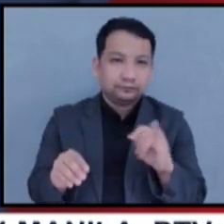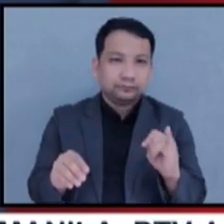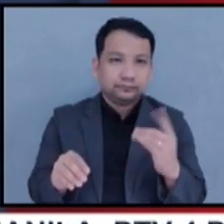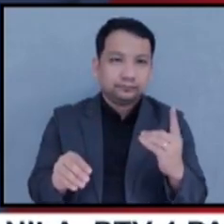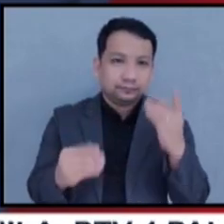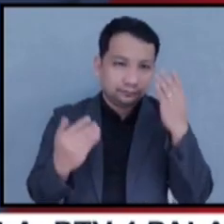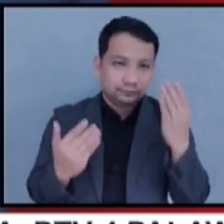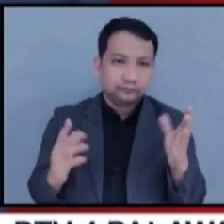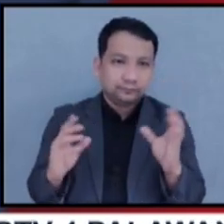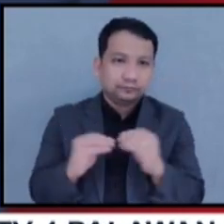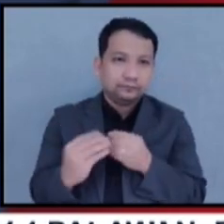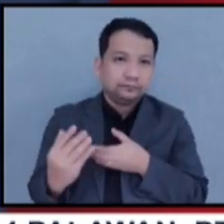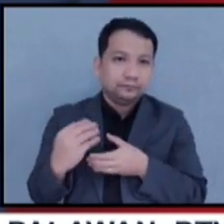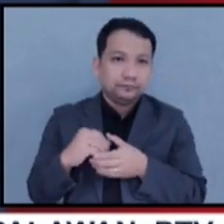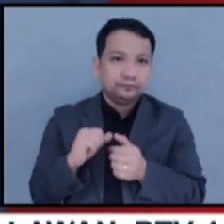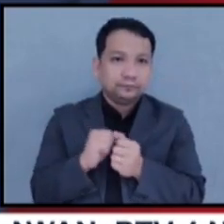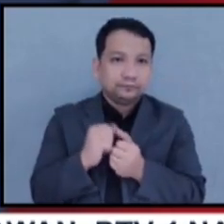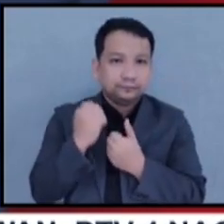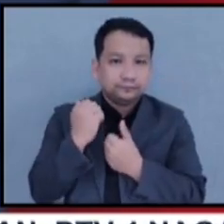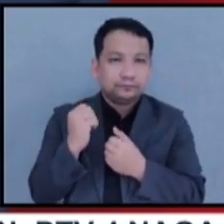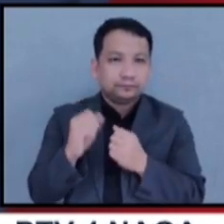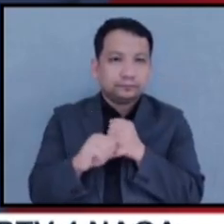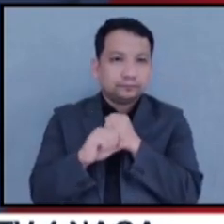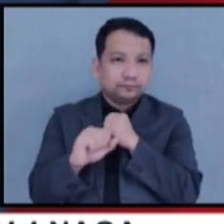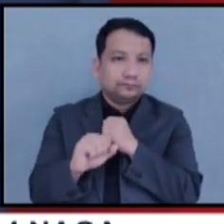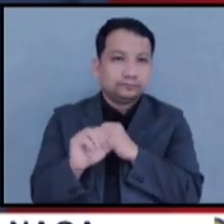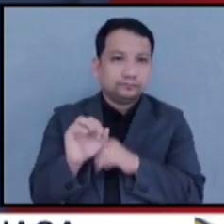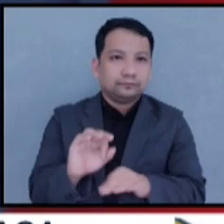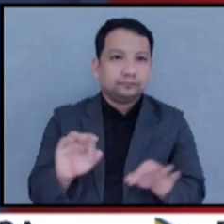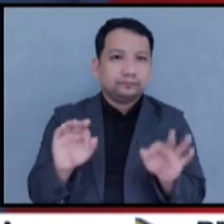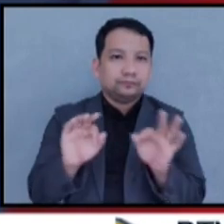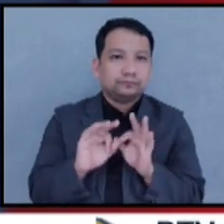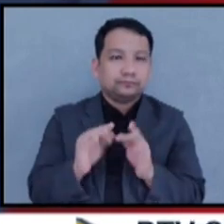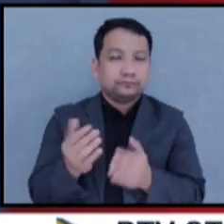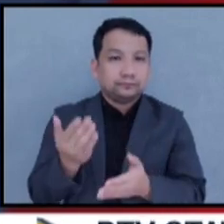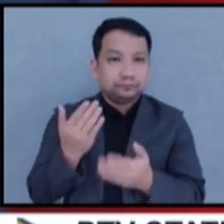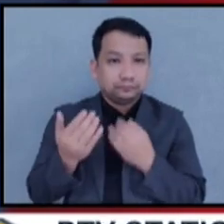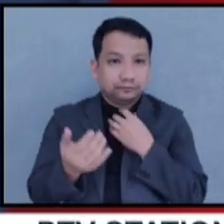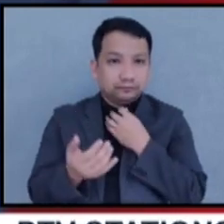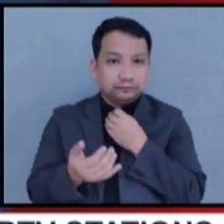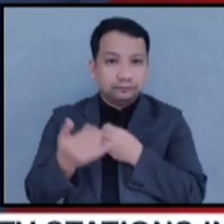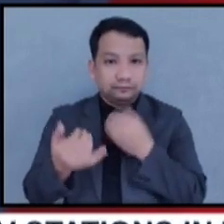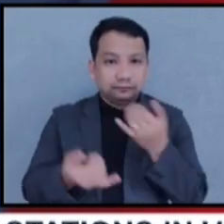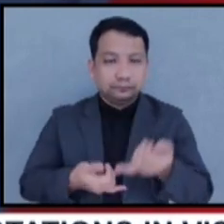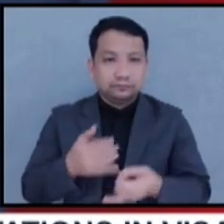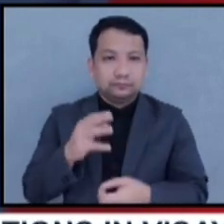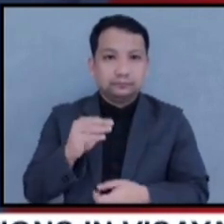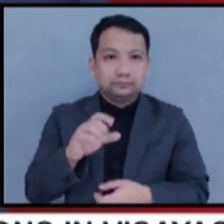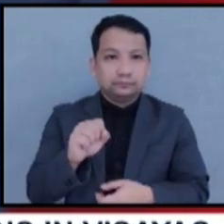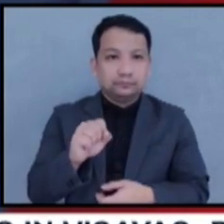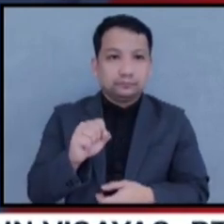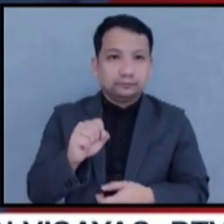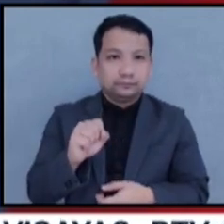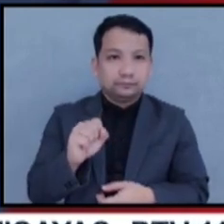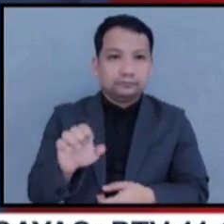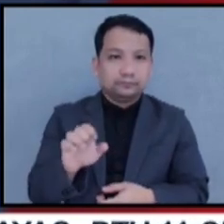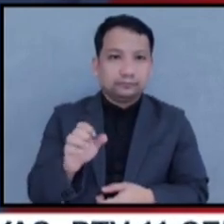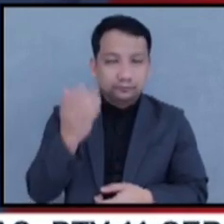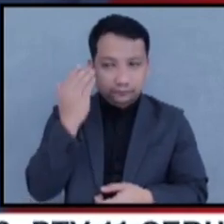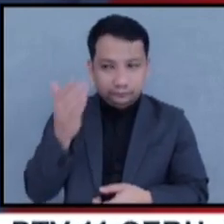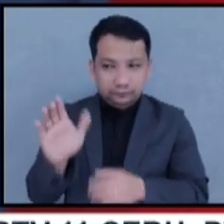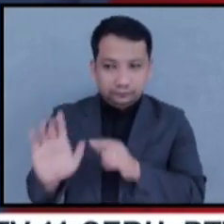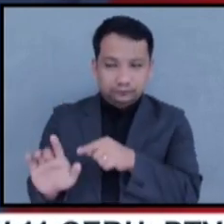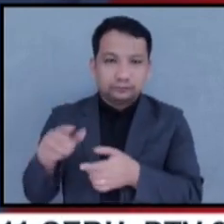Ito po ay isang programa na kung saan ini-invite namin yung mga SMEs para mag-aral. Para